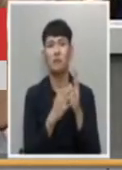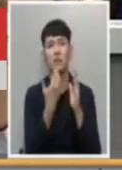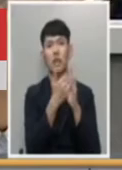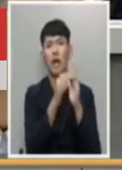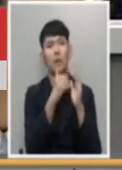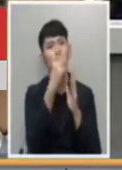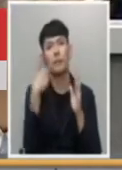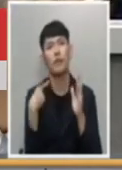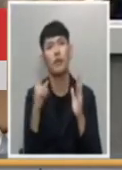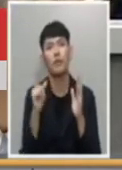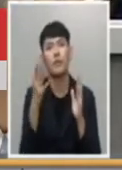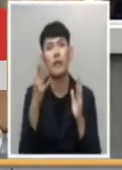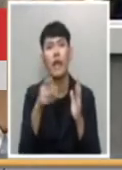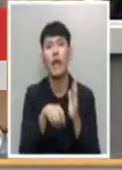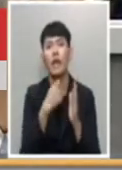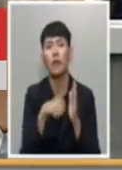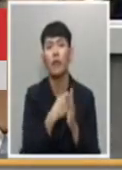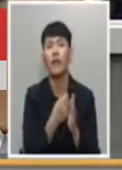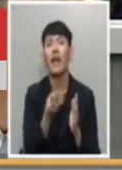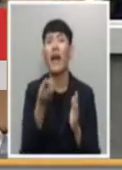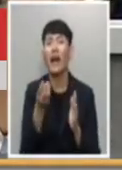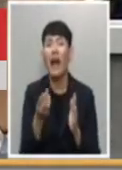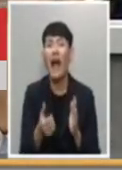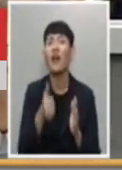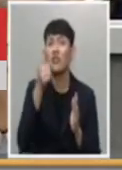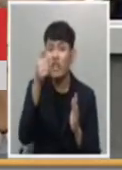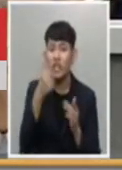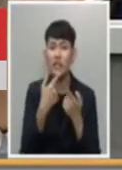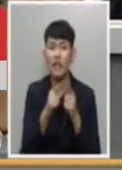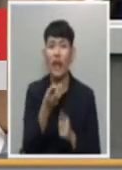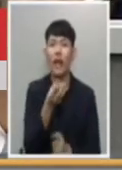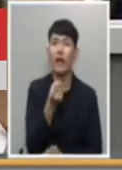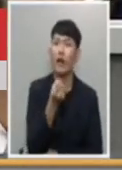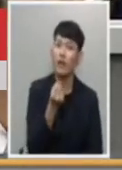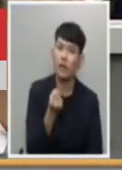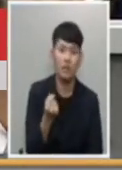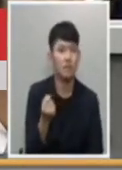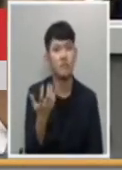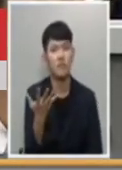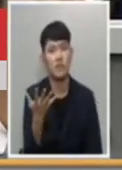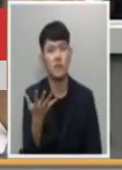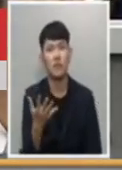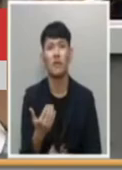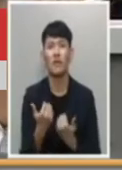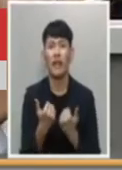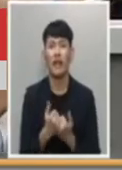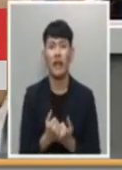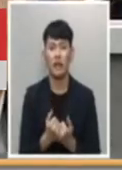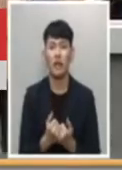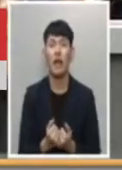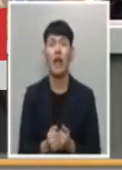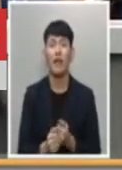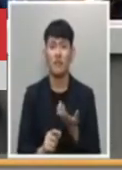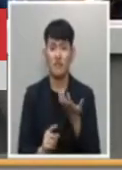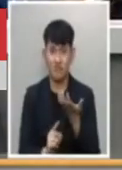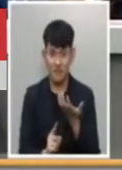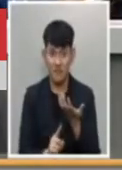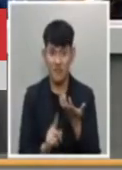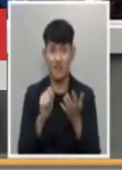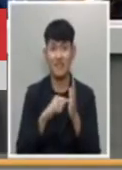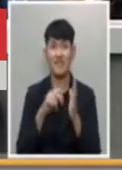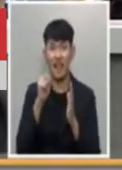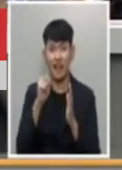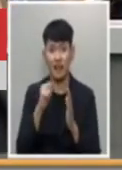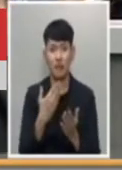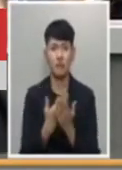ปลูกข้าวเหนียววันนี้มันแรงจัดข้าวเหนียวขึ้นราคาไม่ว่าแต่18,000ครับตอนนี้ตันละ20,000ข้าวหอมมะลิท่านตั้ง15,000